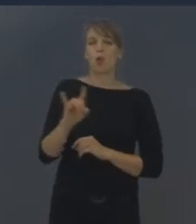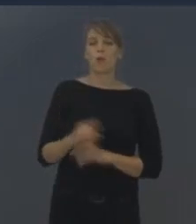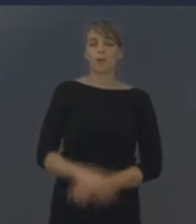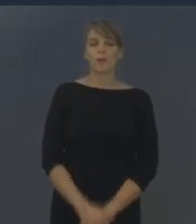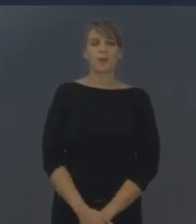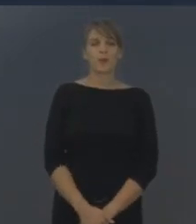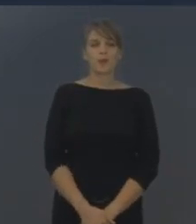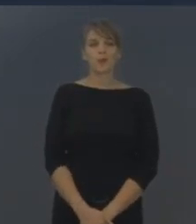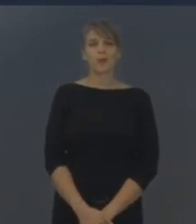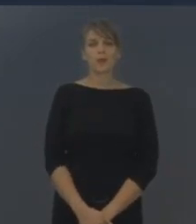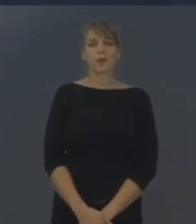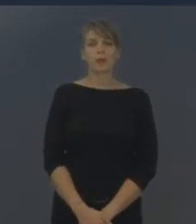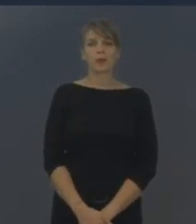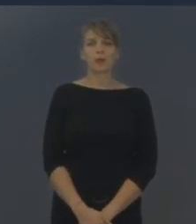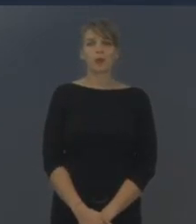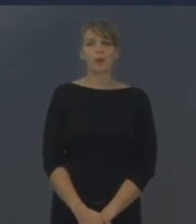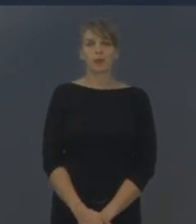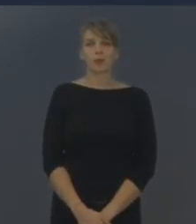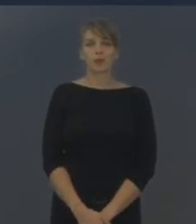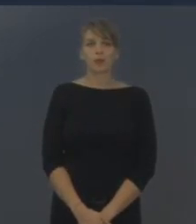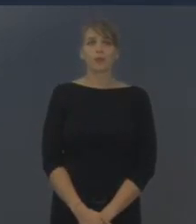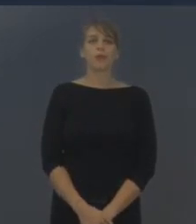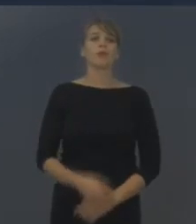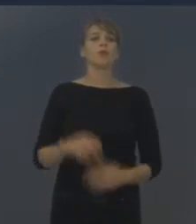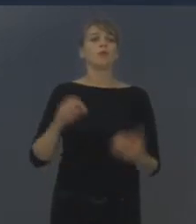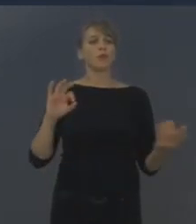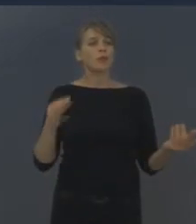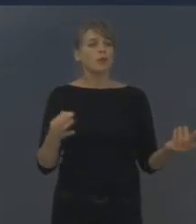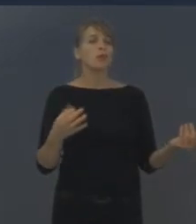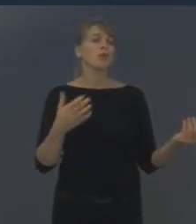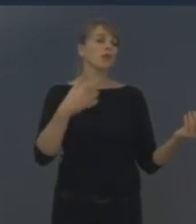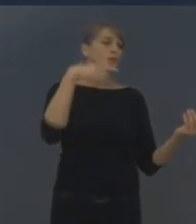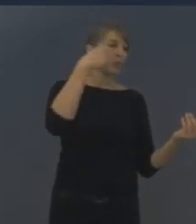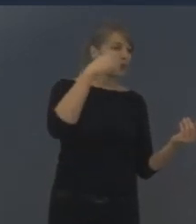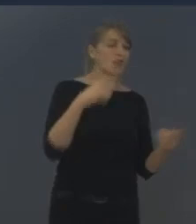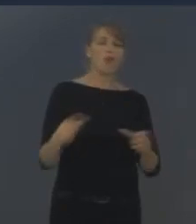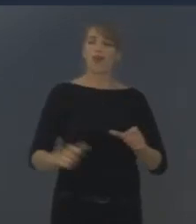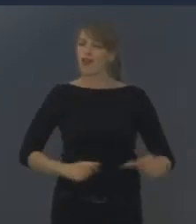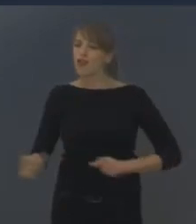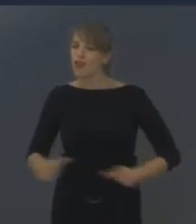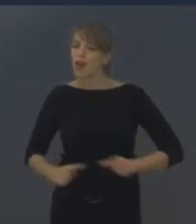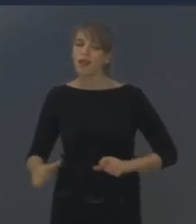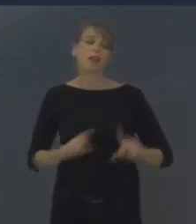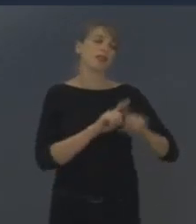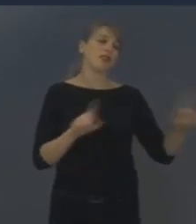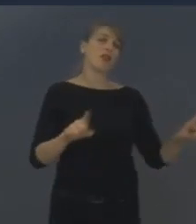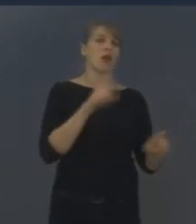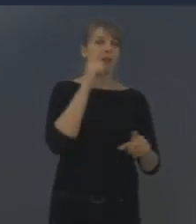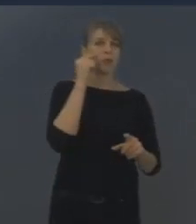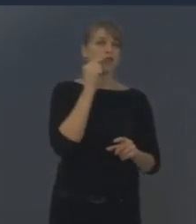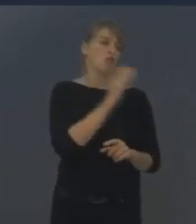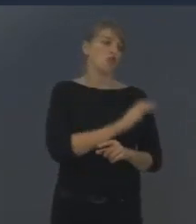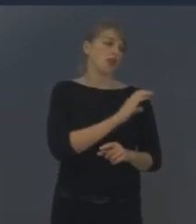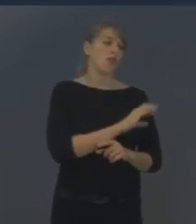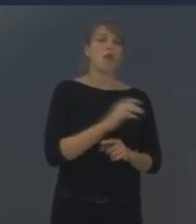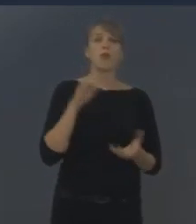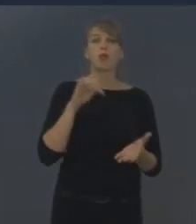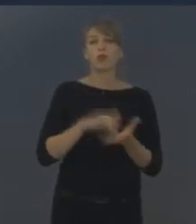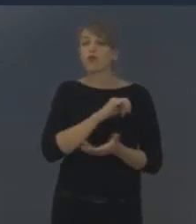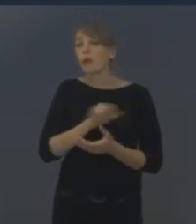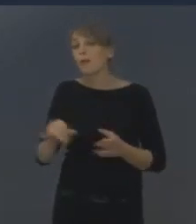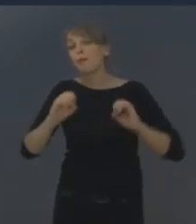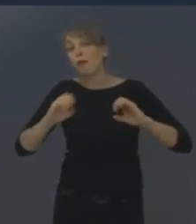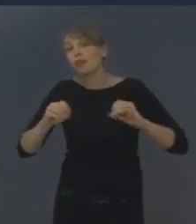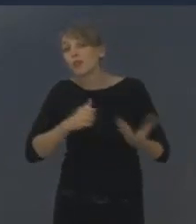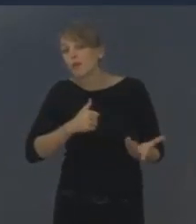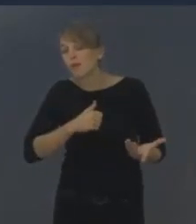Monsieur le Président, mes chers collègues, alors peut-être avec une tonalité un peu différente de mon collègue Chavron, j'ai moi-même jamais été enseignant,